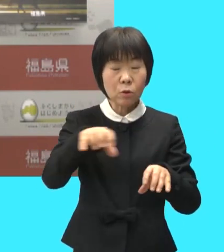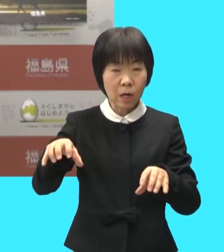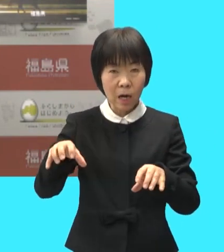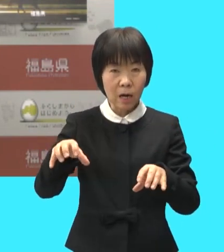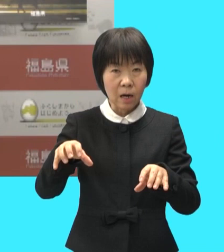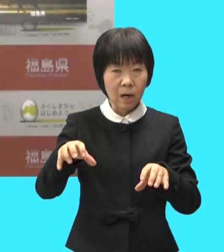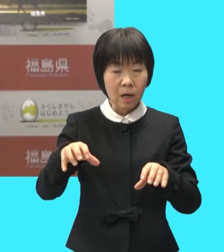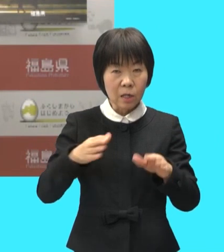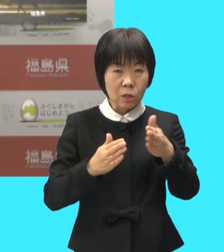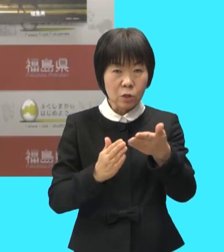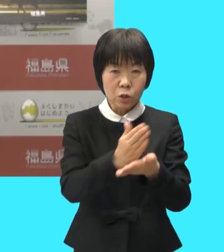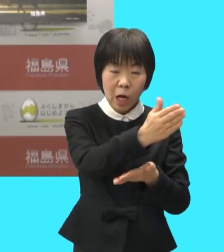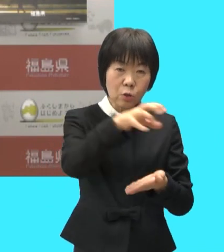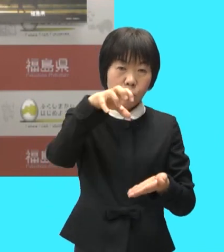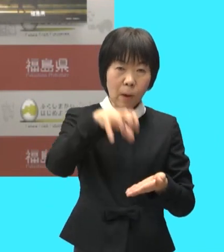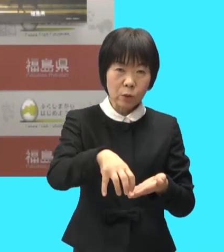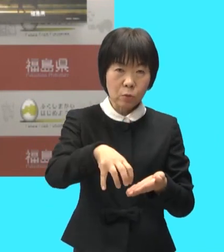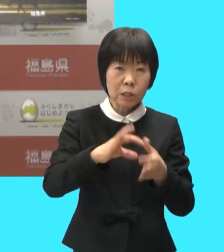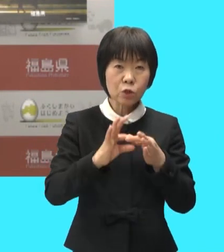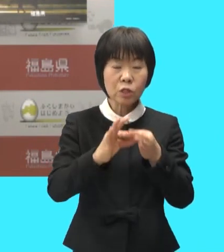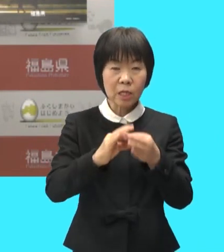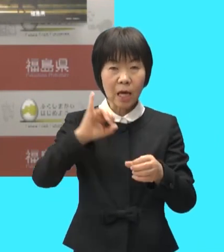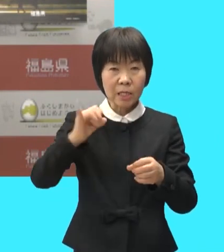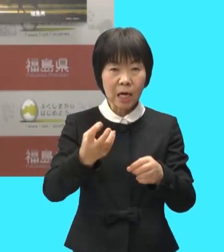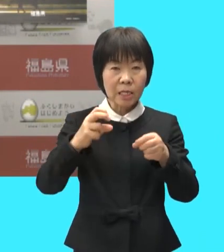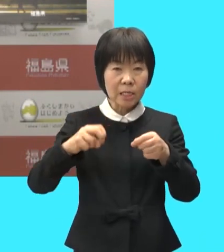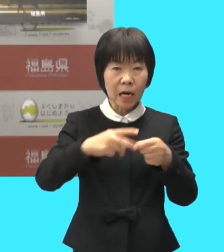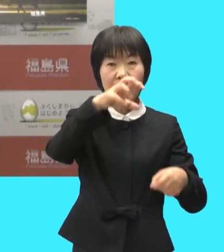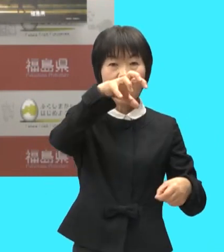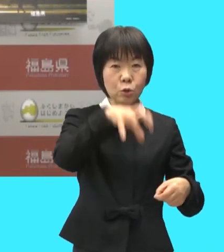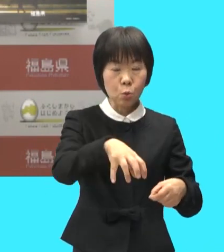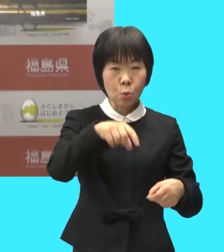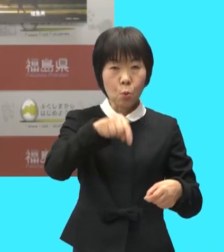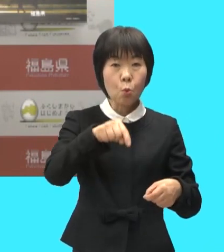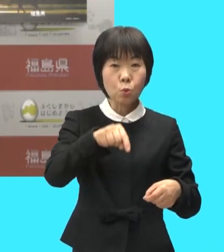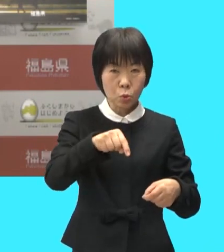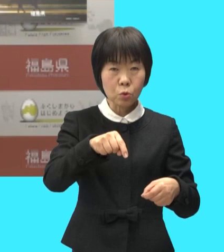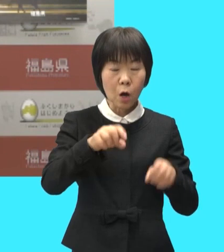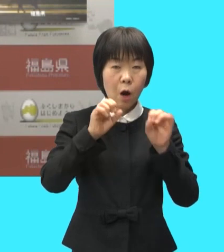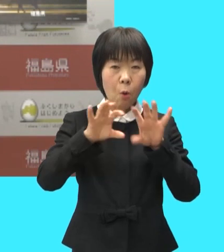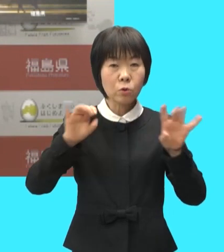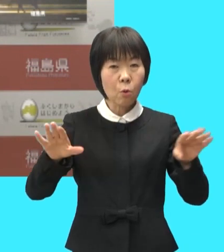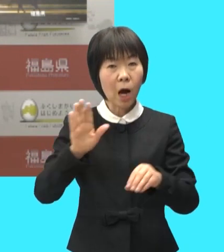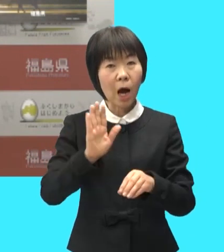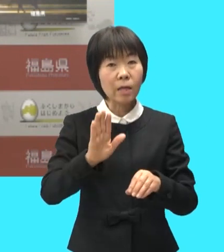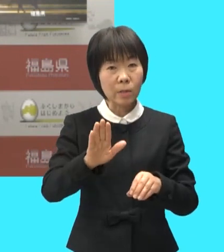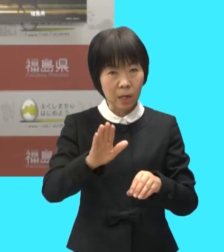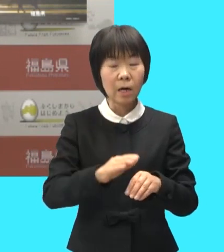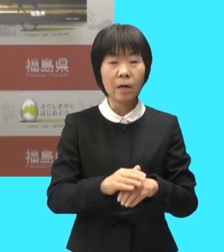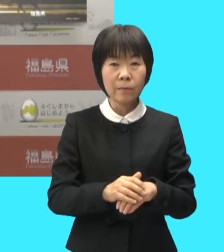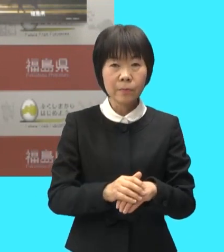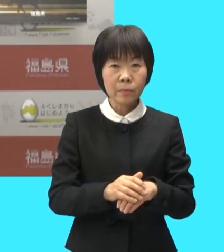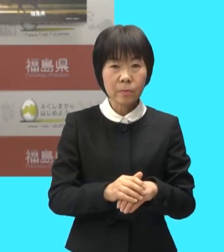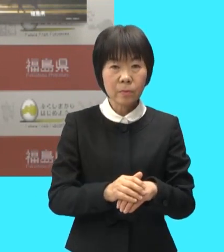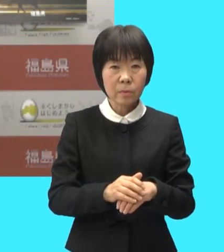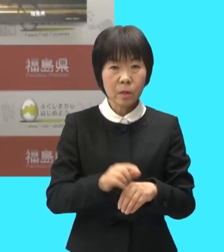体 の、 そのグランドスタート地点について J ビレッジという報道が相次いでこうされているのも知事もご覧になったと思いますが、